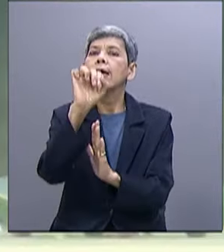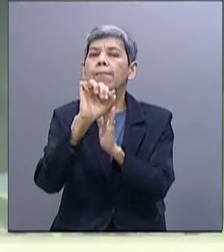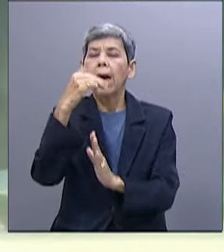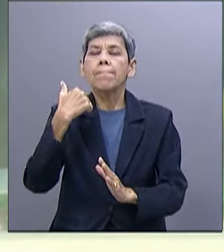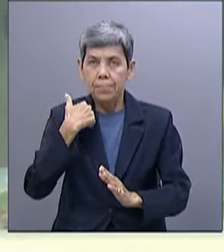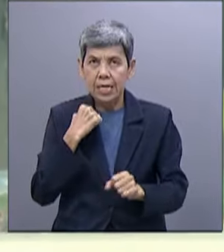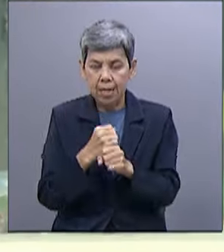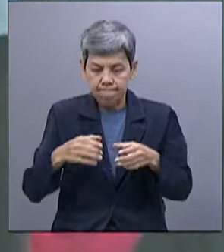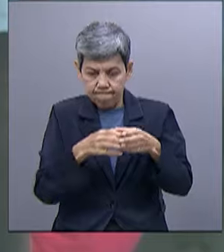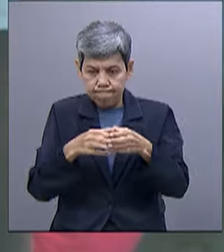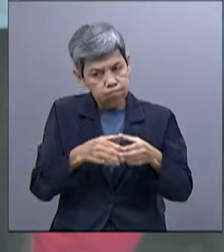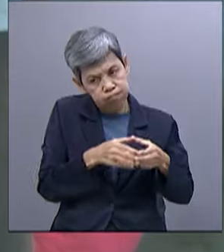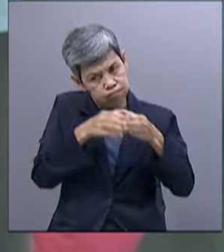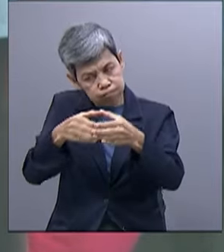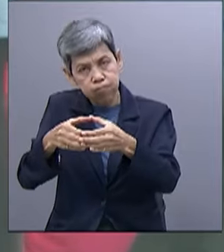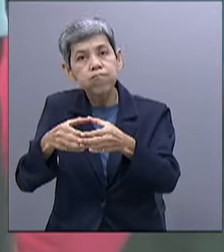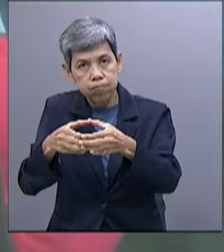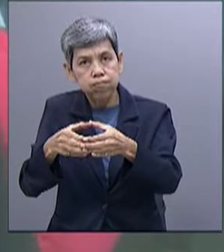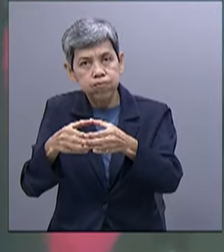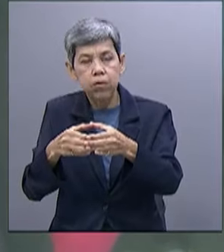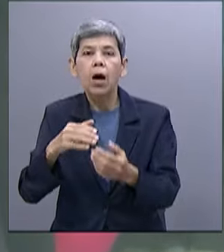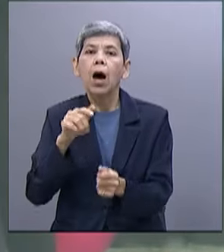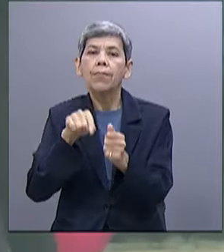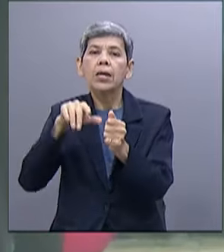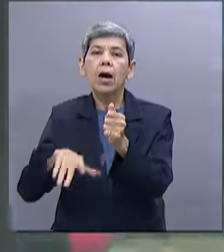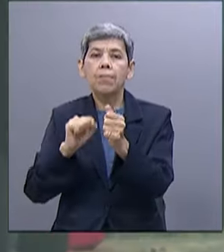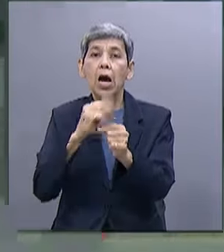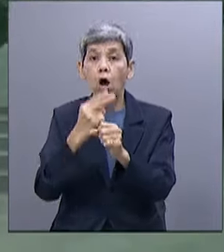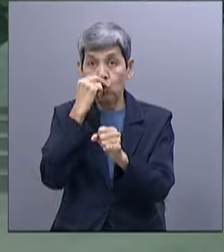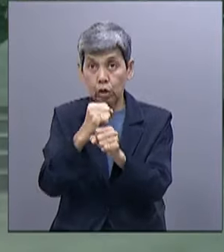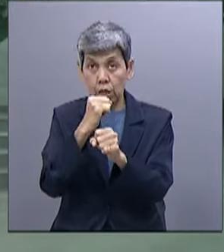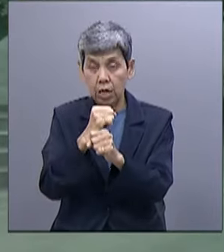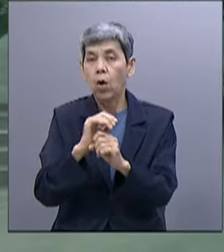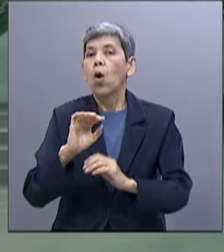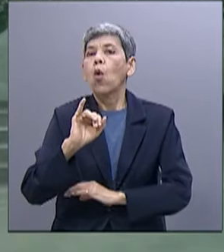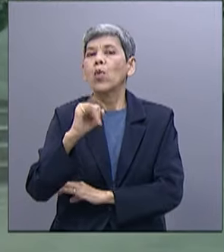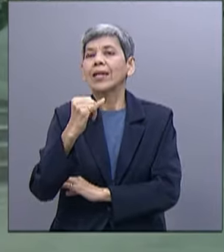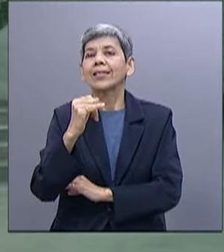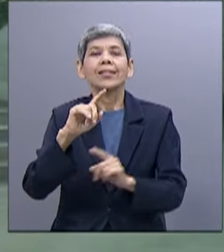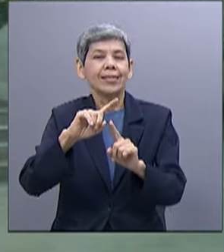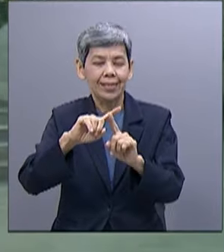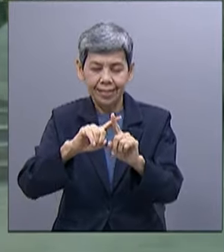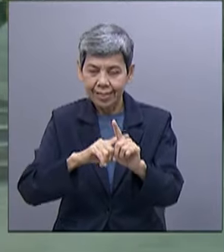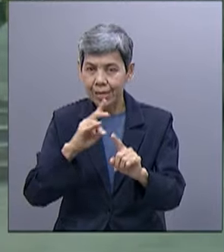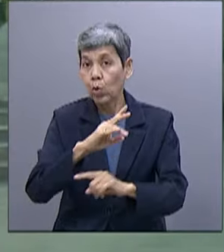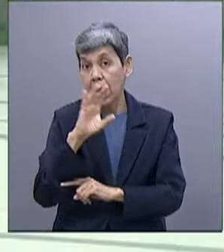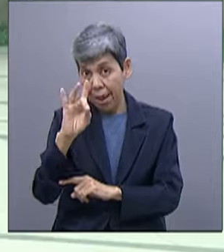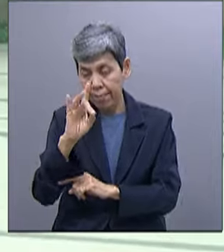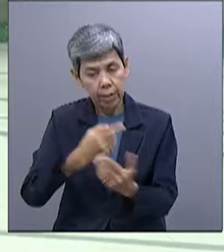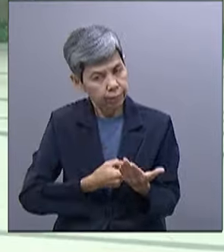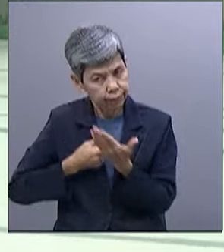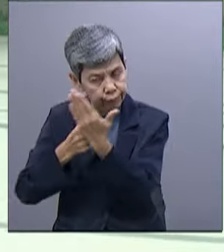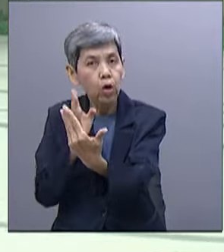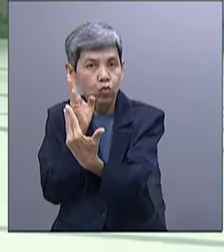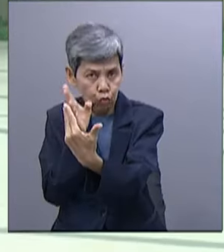ขาก็เลยเตรียมที่จะเดินทางไปที่ศาลากลางจังหวัดเชียงใหม่ในวันจันทร์ที่8กรกฎาคมนี้ค่ะเพื่อไปยื่นเรื่องร้